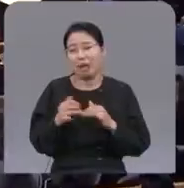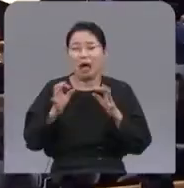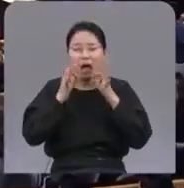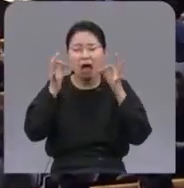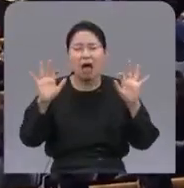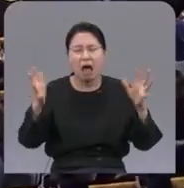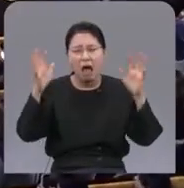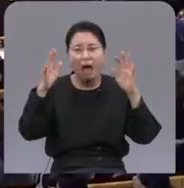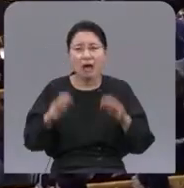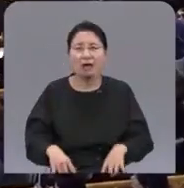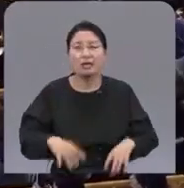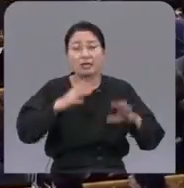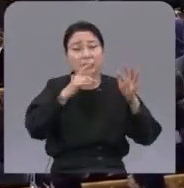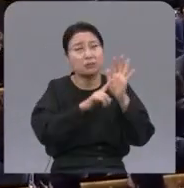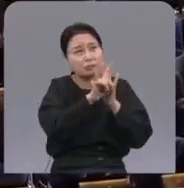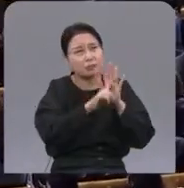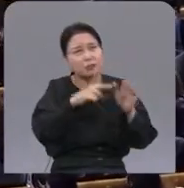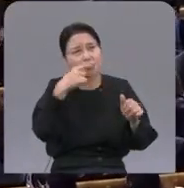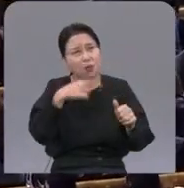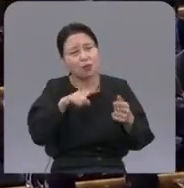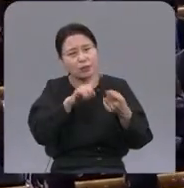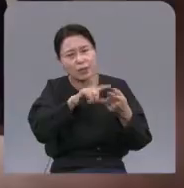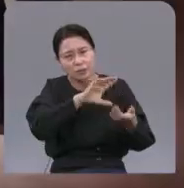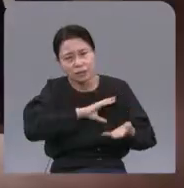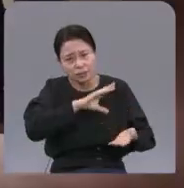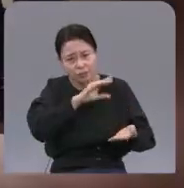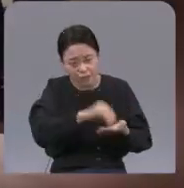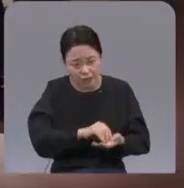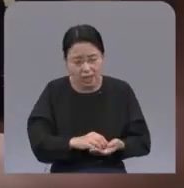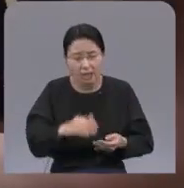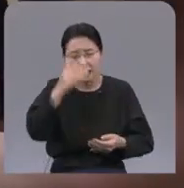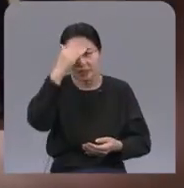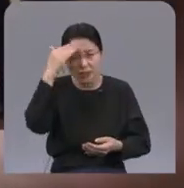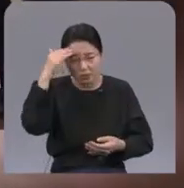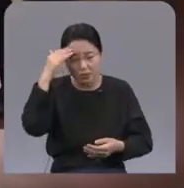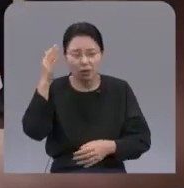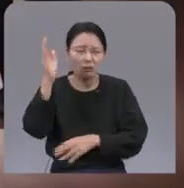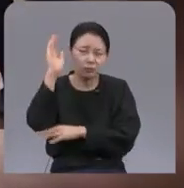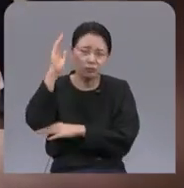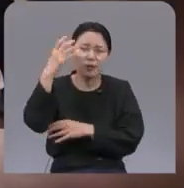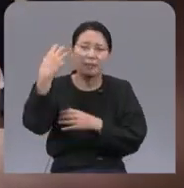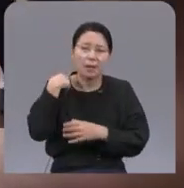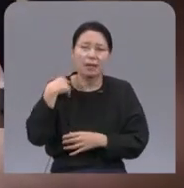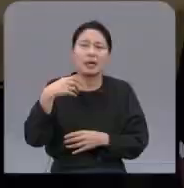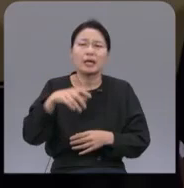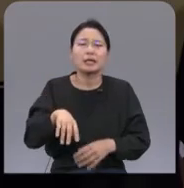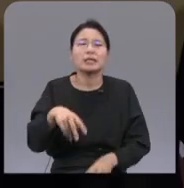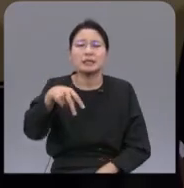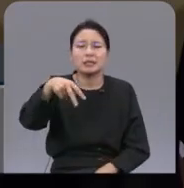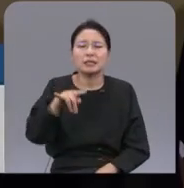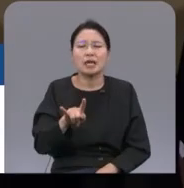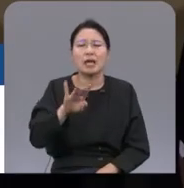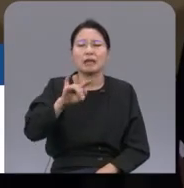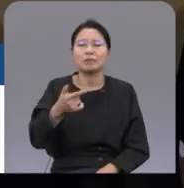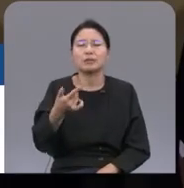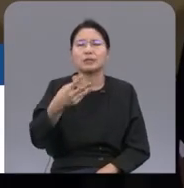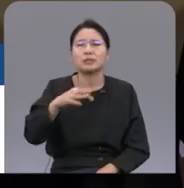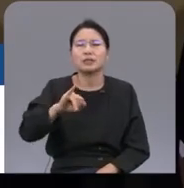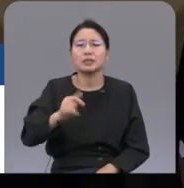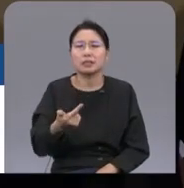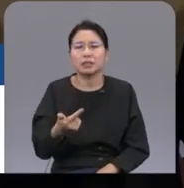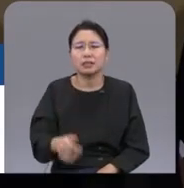basé à Paris il s'agit d'une première pour un artiste de K-Pop les 13 garçons ont souhaité adresser un message d'espoir aux jeunes du monde entier et les